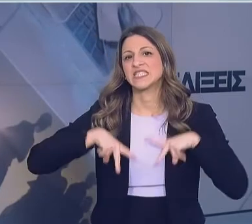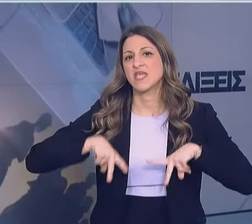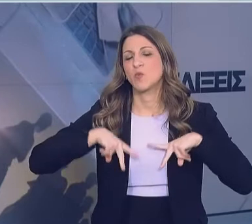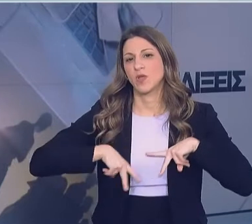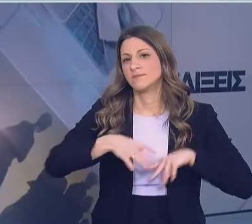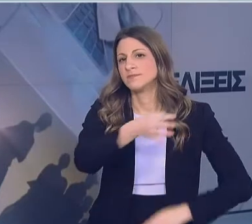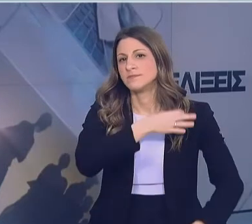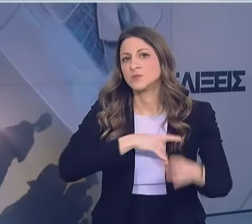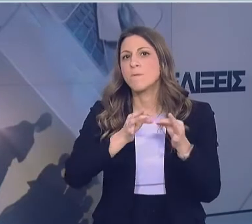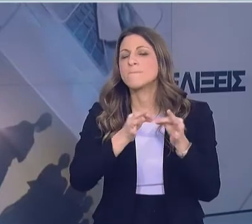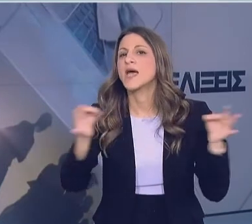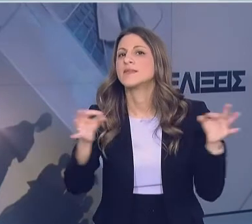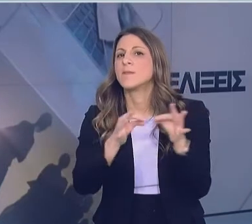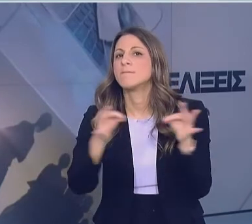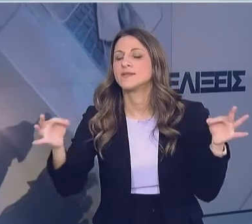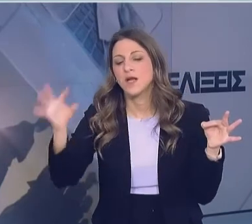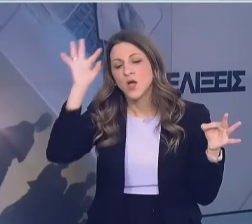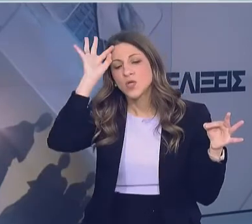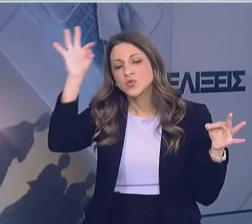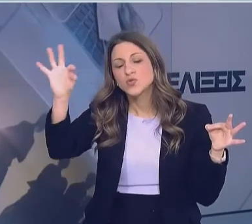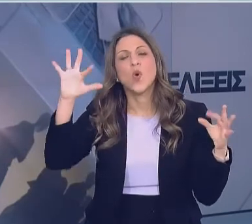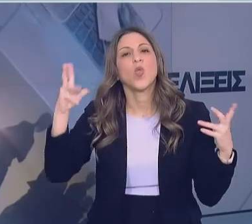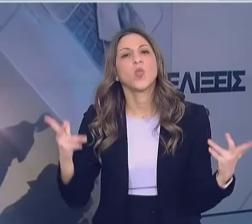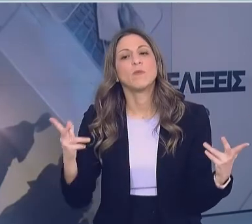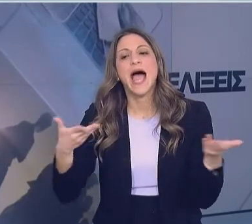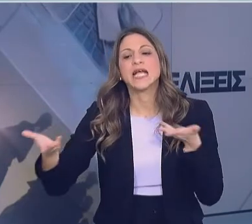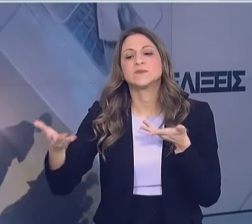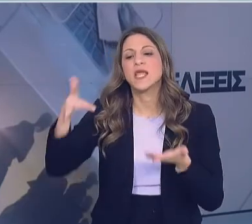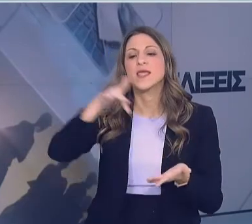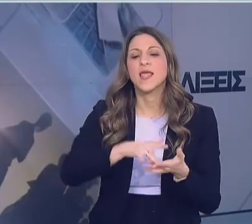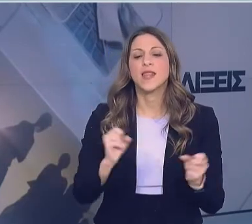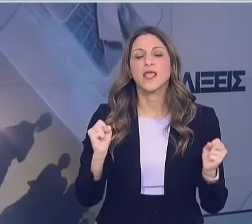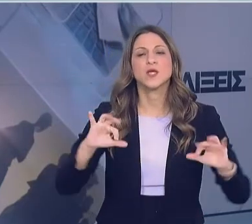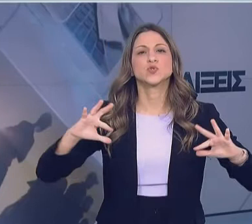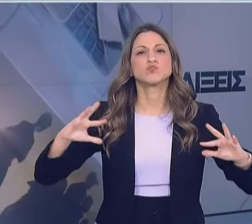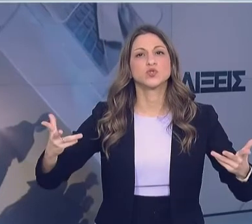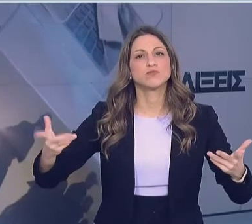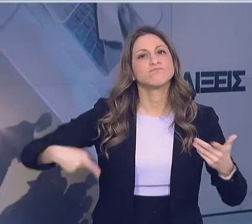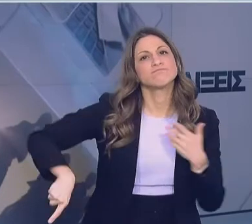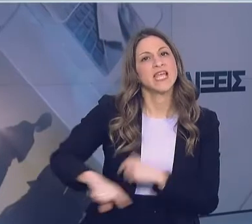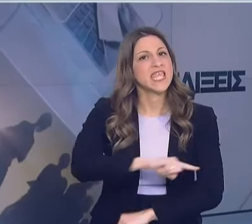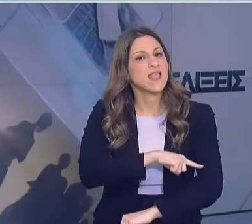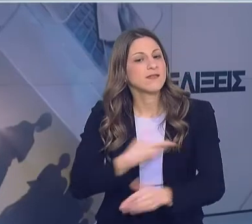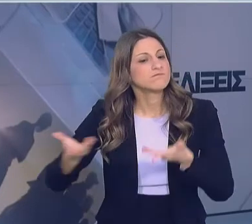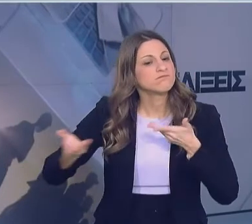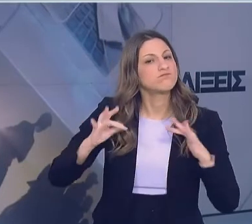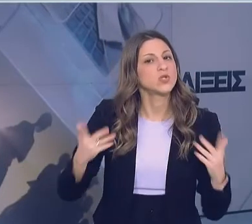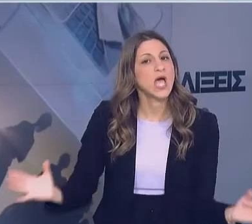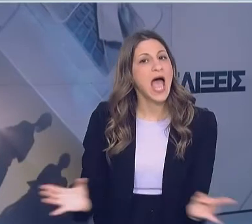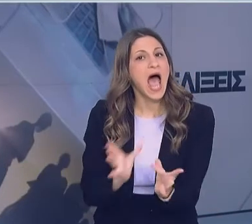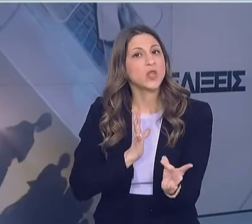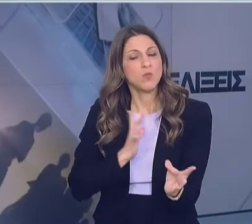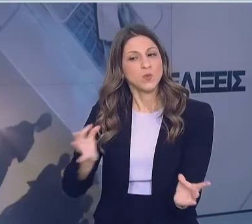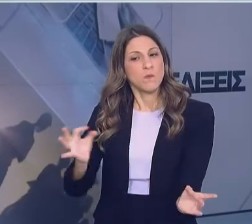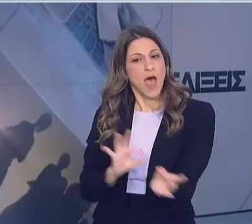παρουσιάσει μέτρα για την καλύτερη εξυπηρέτηση των πολιτών από το πρωτοβάθμιο σύστημα υγείας, δηλαδή τα κέντρα υγείας και τους γιατρούς. Κύριε Κοτσιόπουλε, έχετε το